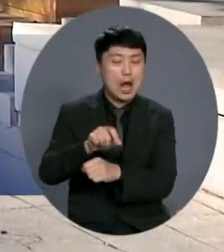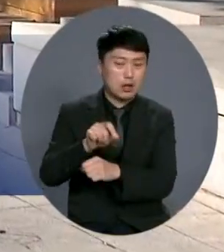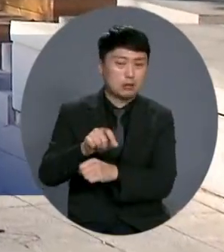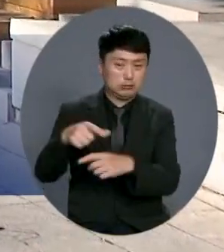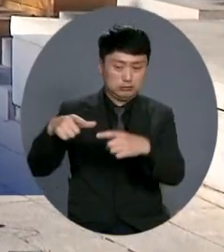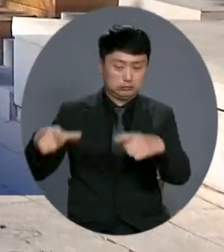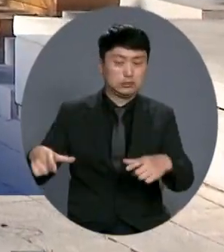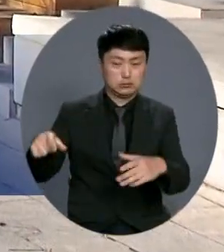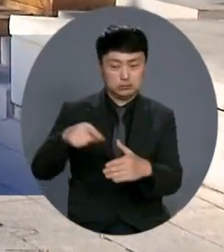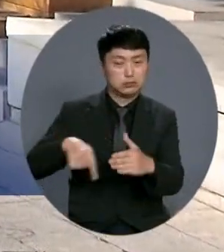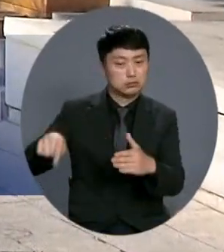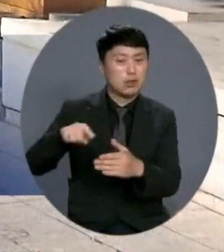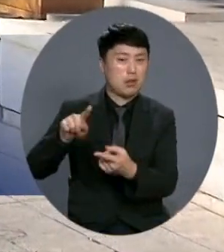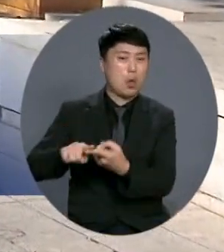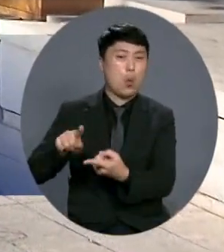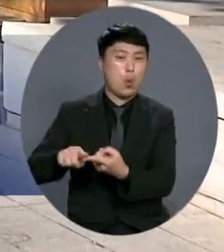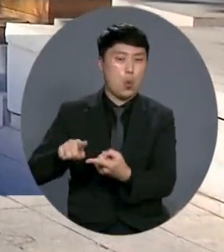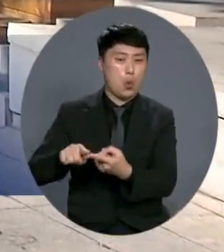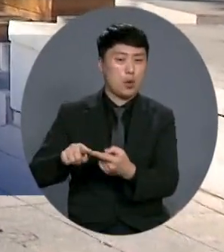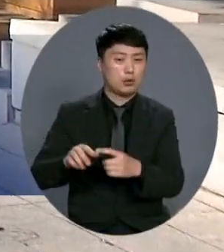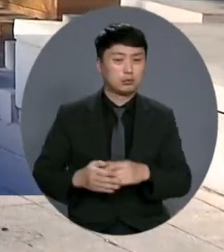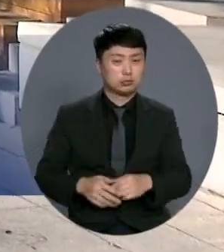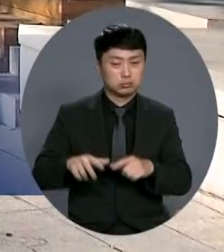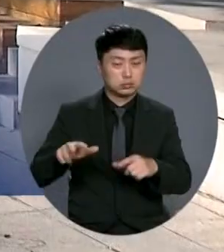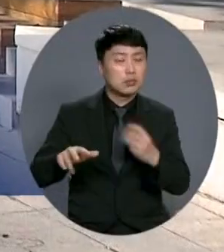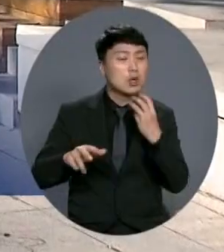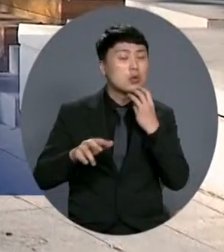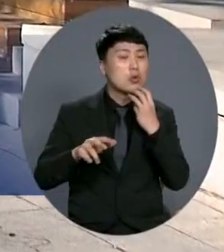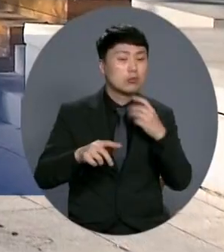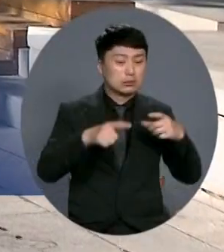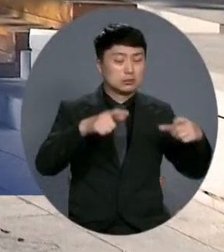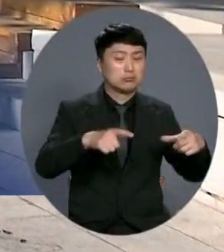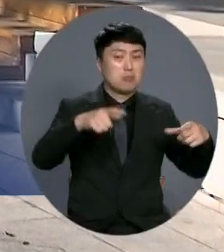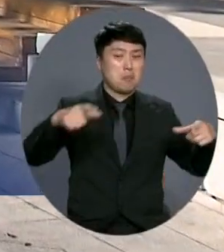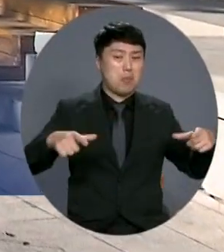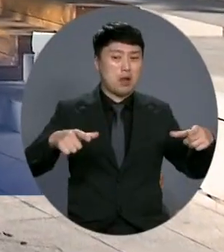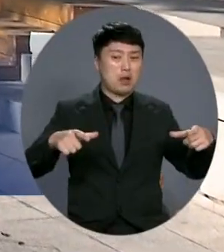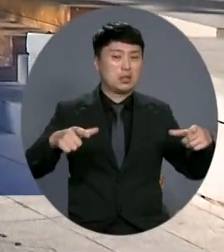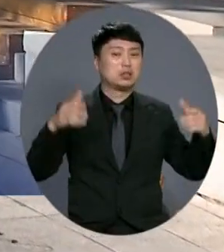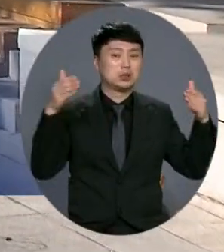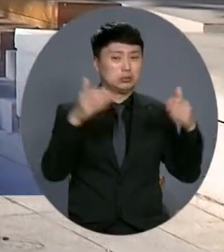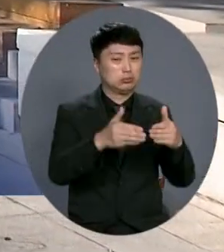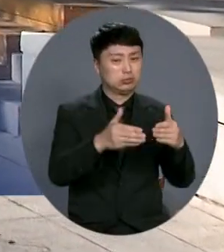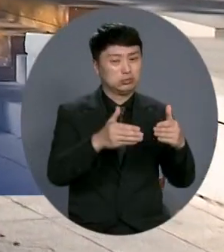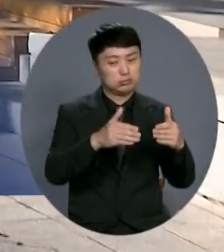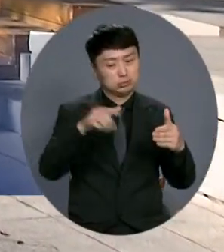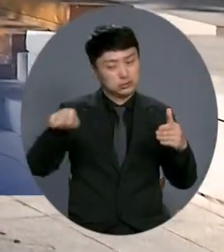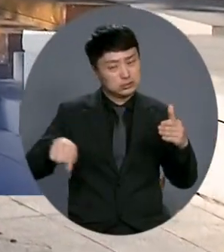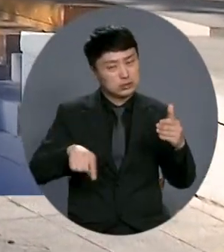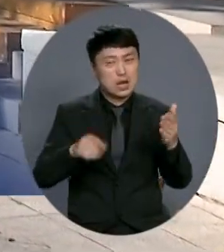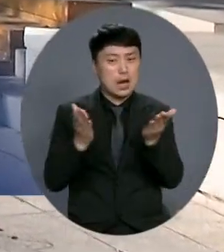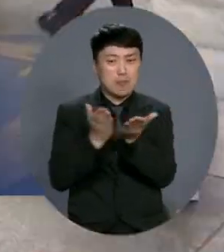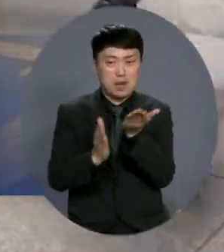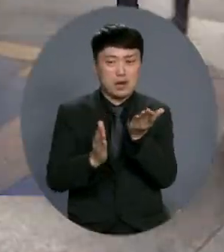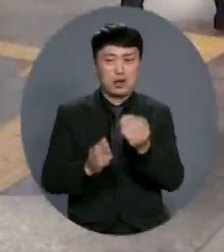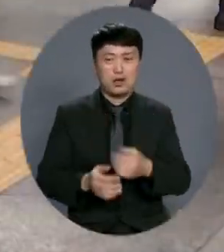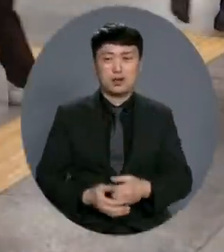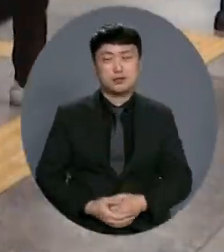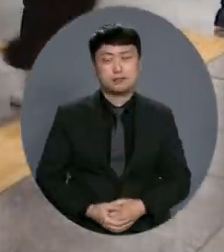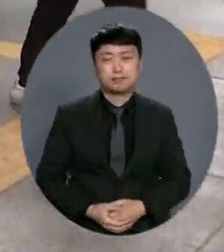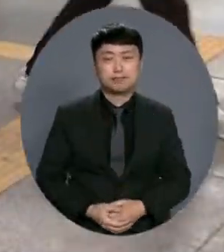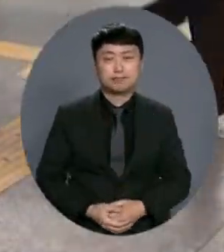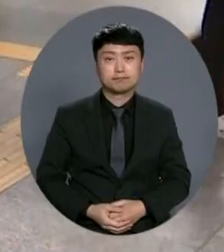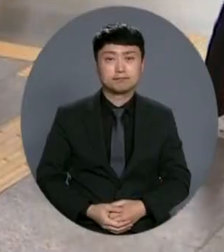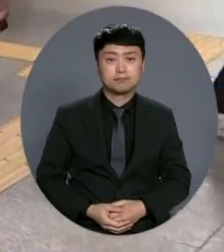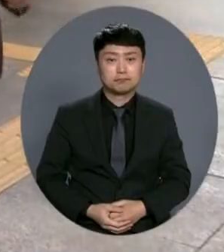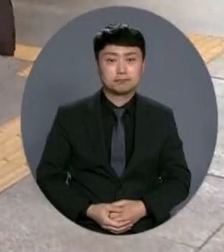식으로이 지탱해 왔는데 자꾸 어 한군데만 자꾸 불린다 하는 거는 전체적으로는 안 맞